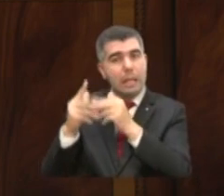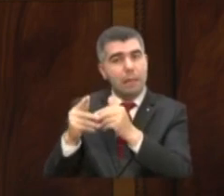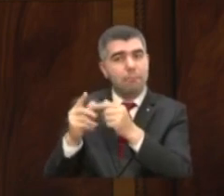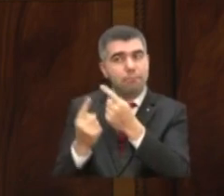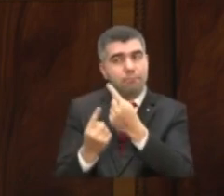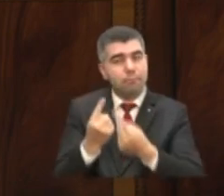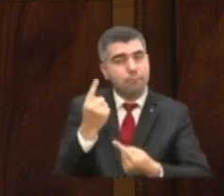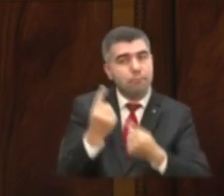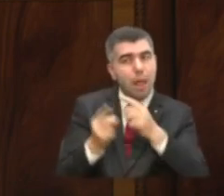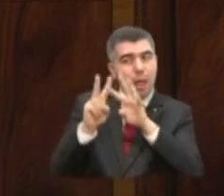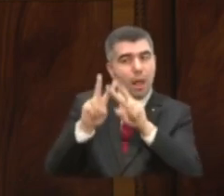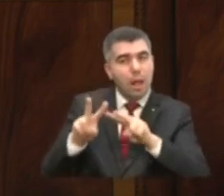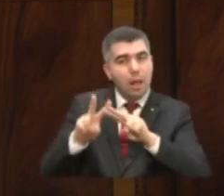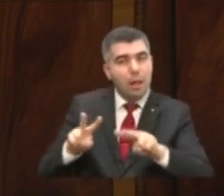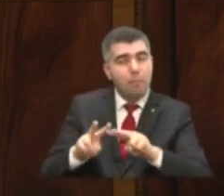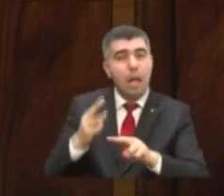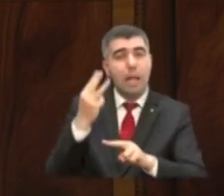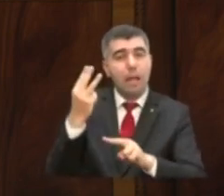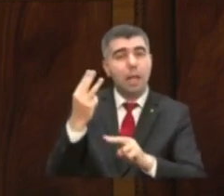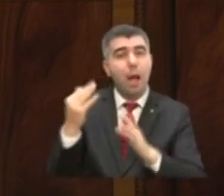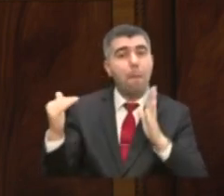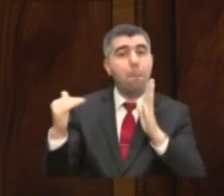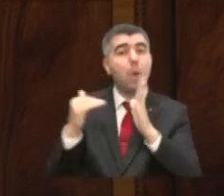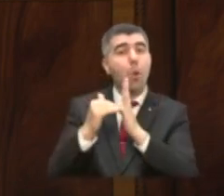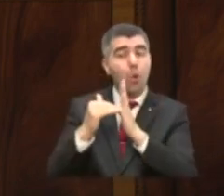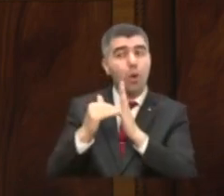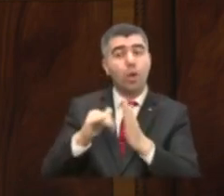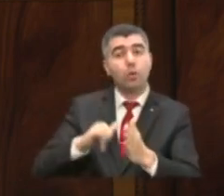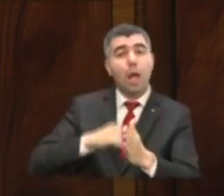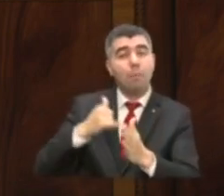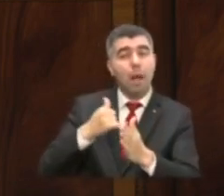الاستطلاعات والبحوث بثلاثة مليون شاب وشابة